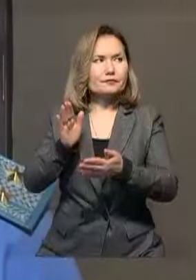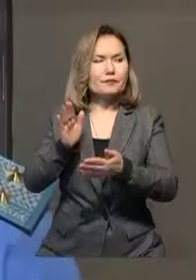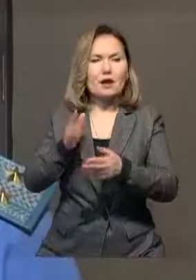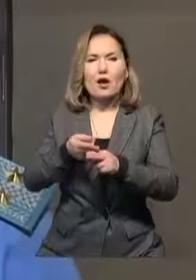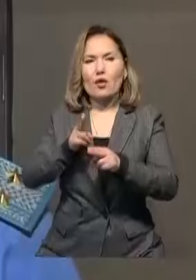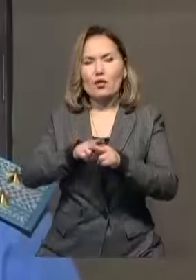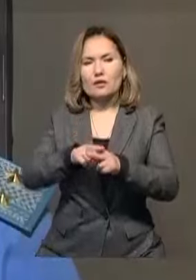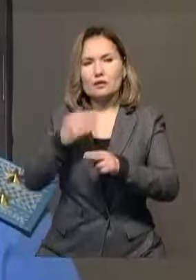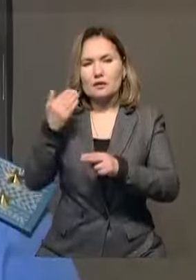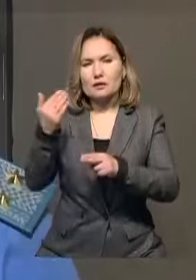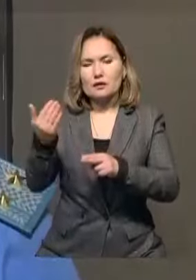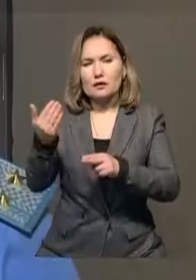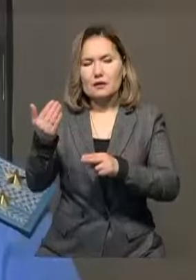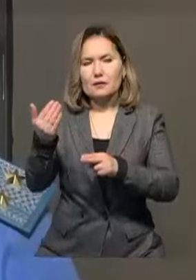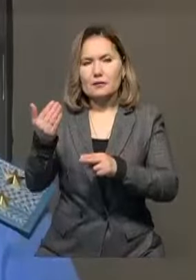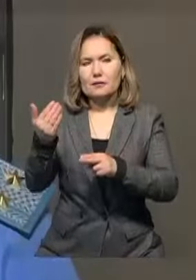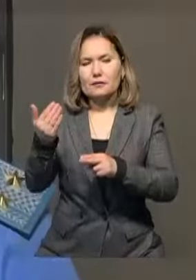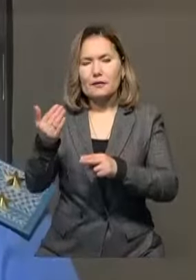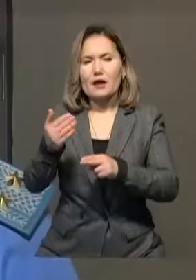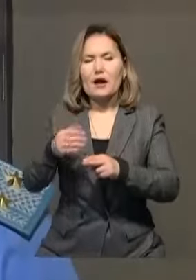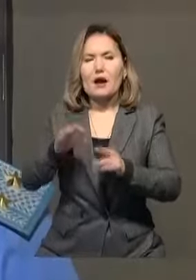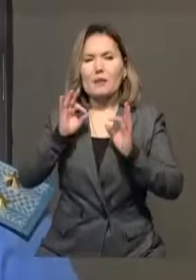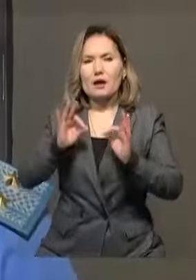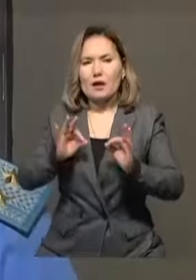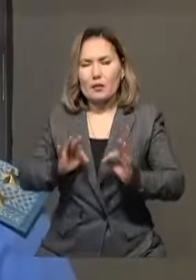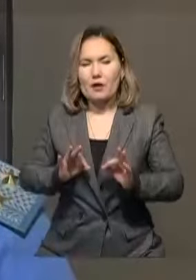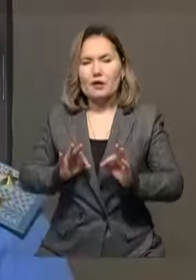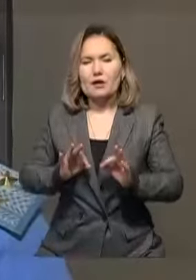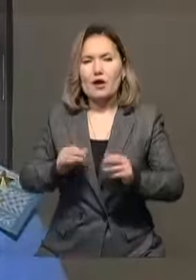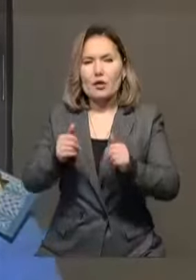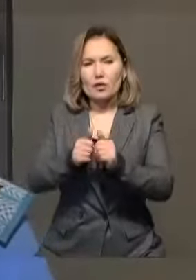Осы орайда бізде прокуратураның қасында